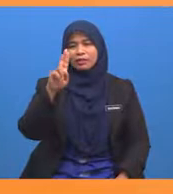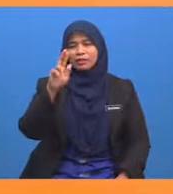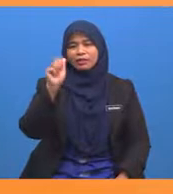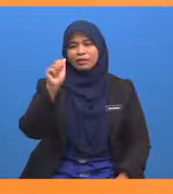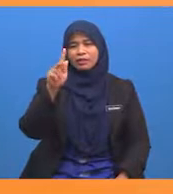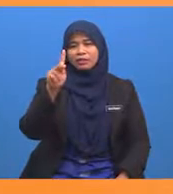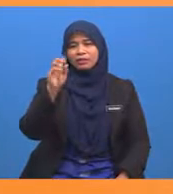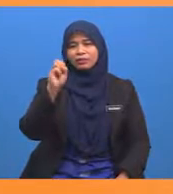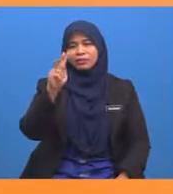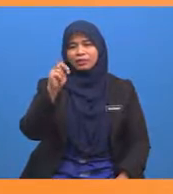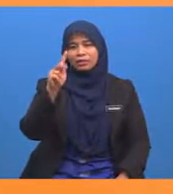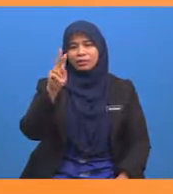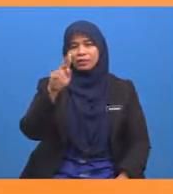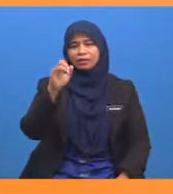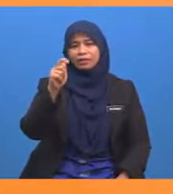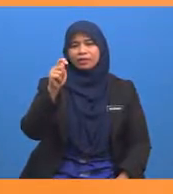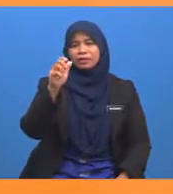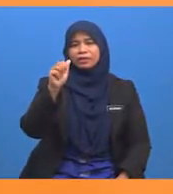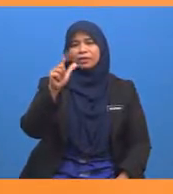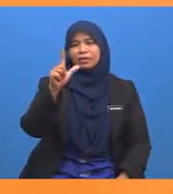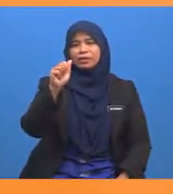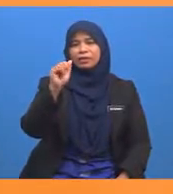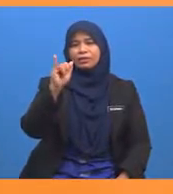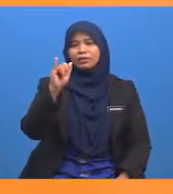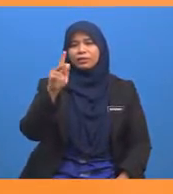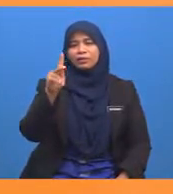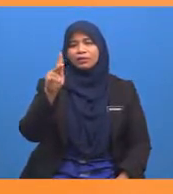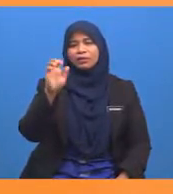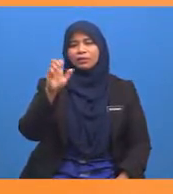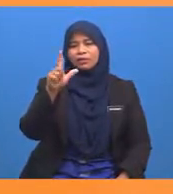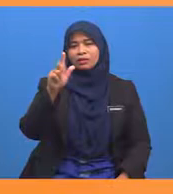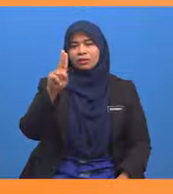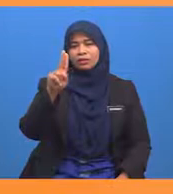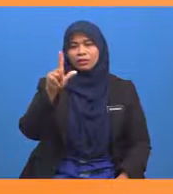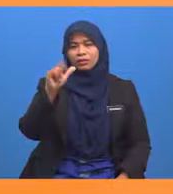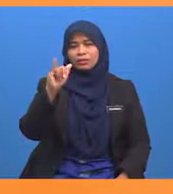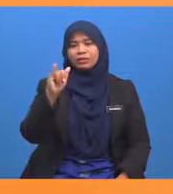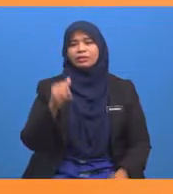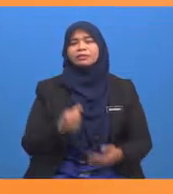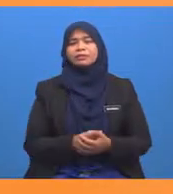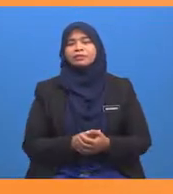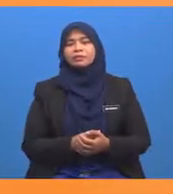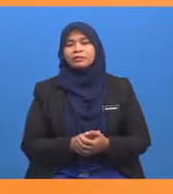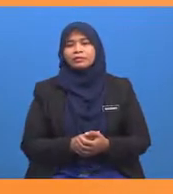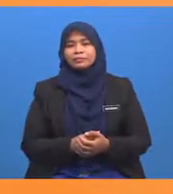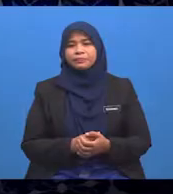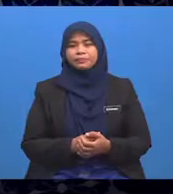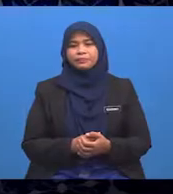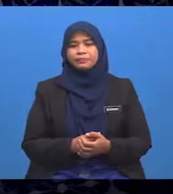konkrit, aloi, keluli, aluminium dan polikarbonat.